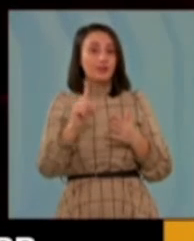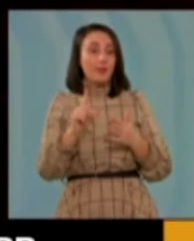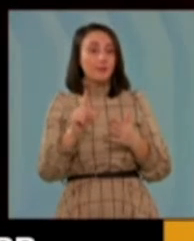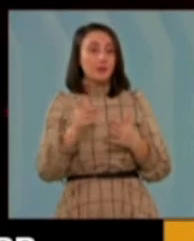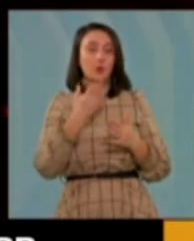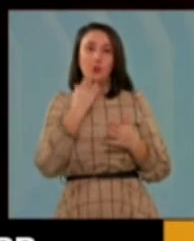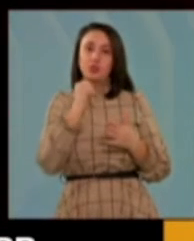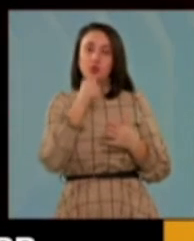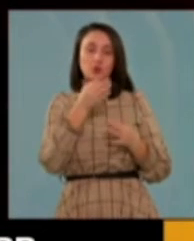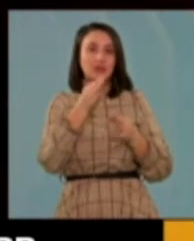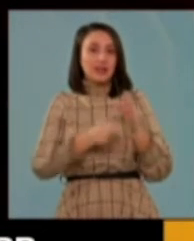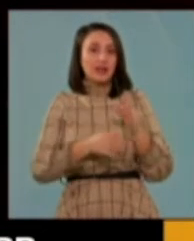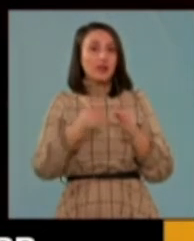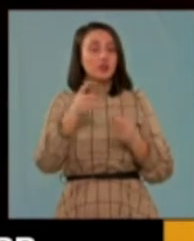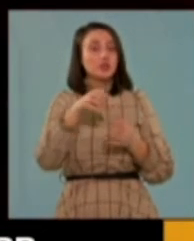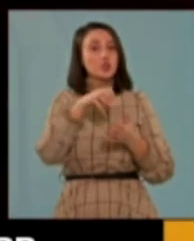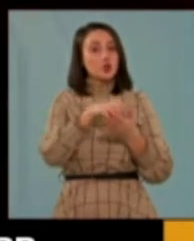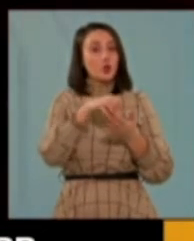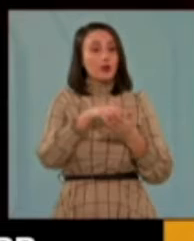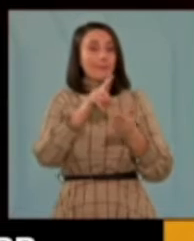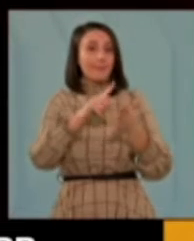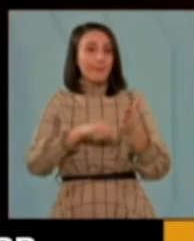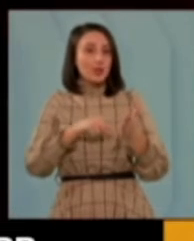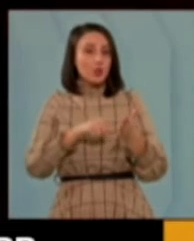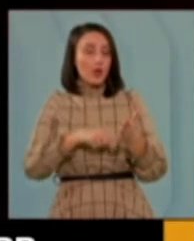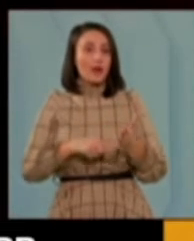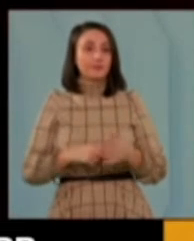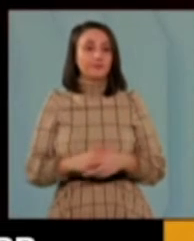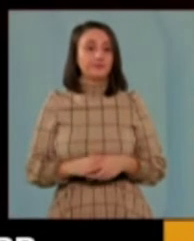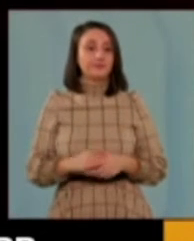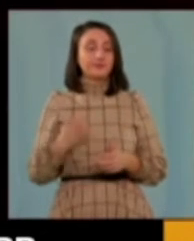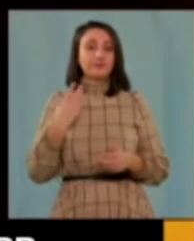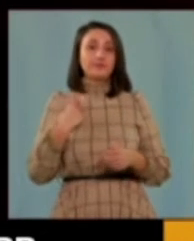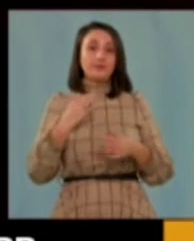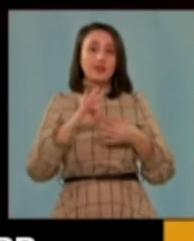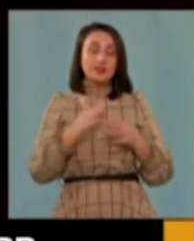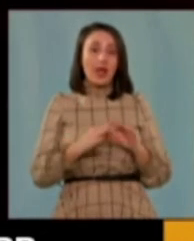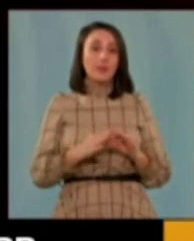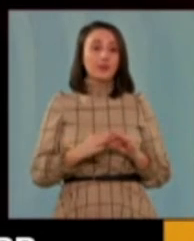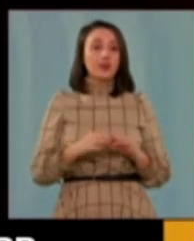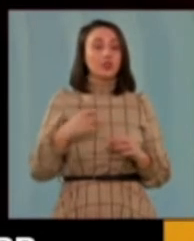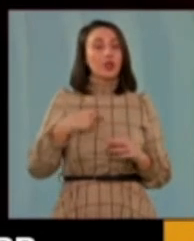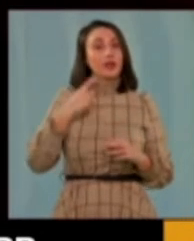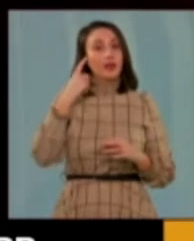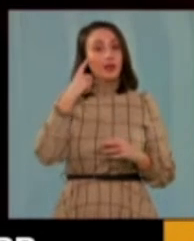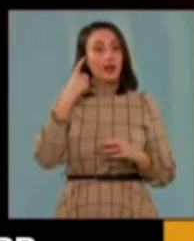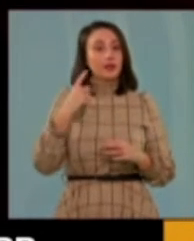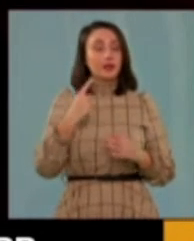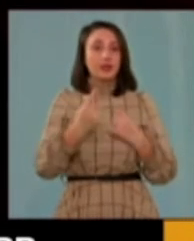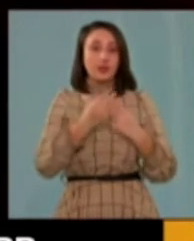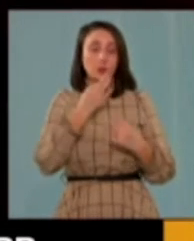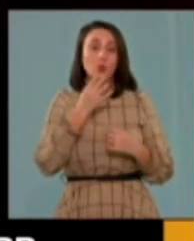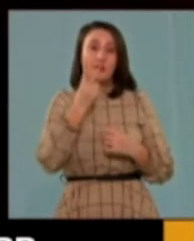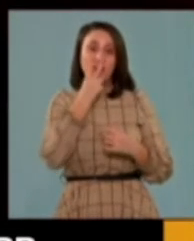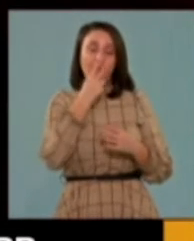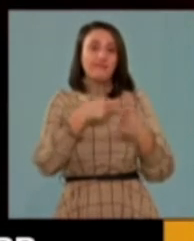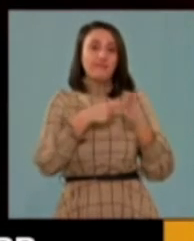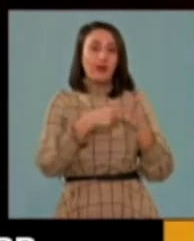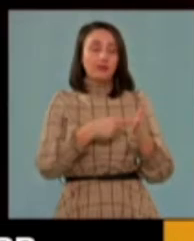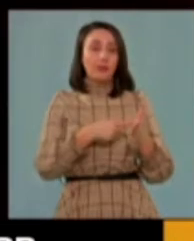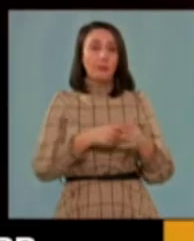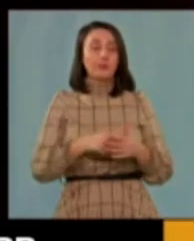nu e niciun secret, această zonă a pensionarilor a reprezentat și cred că din discursul ăsta se vede că